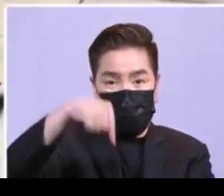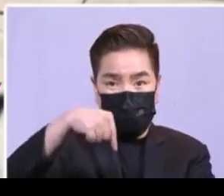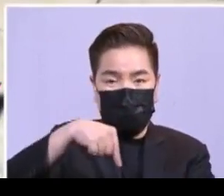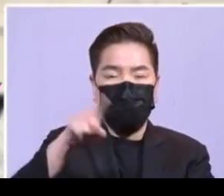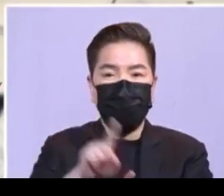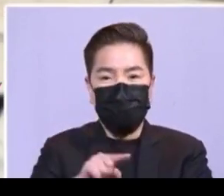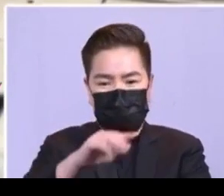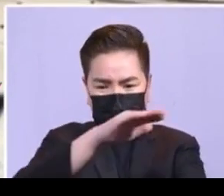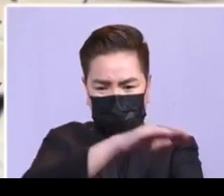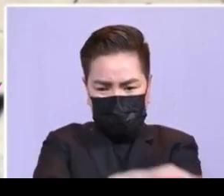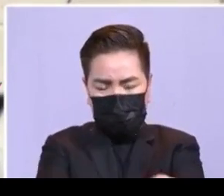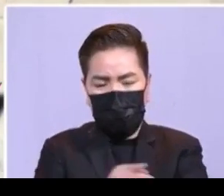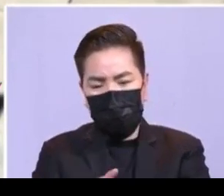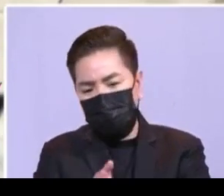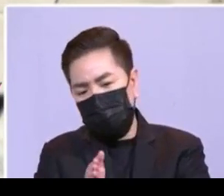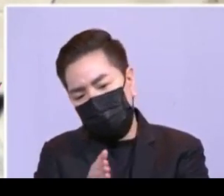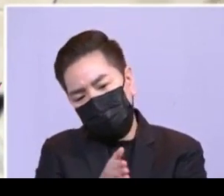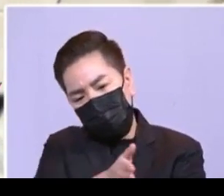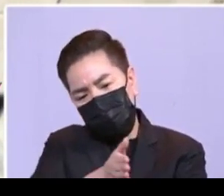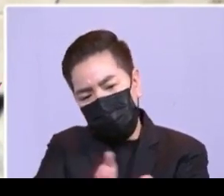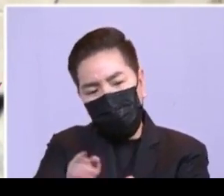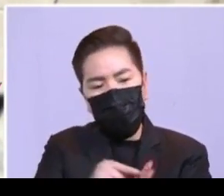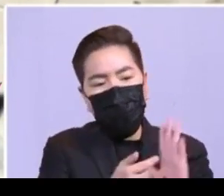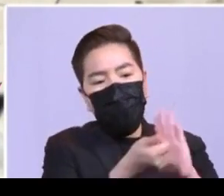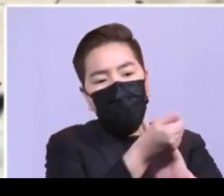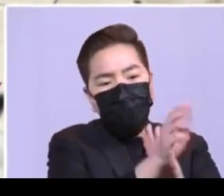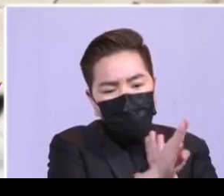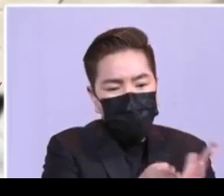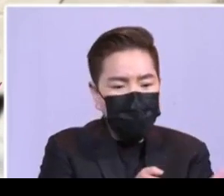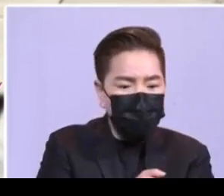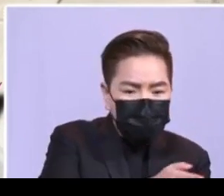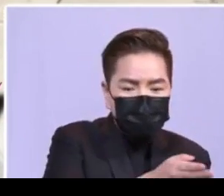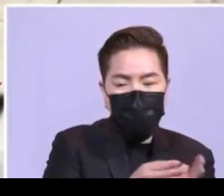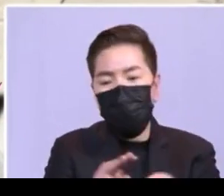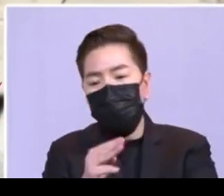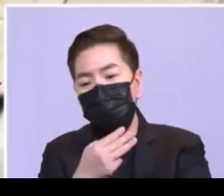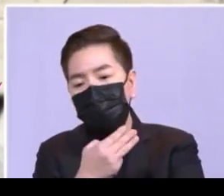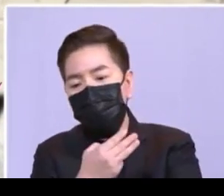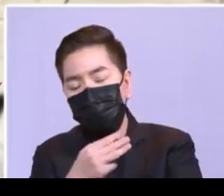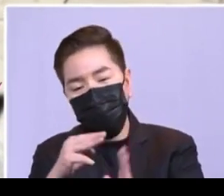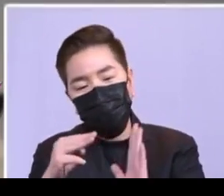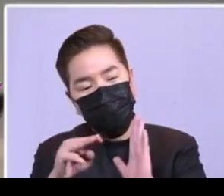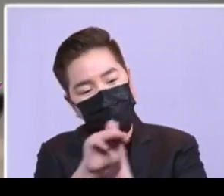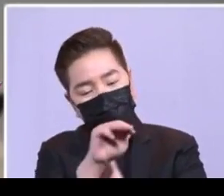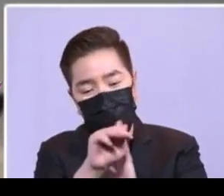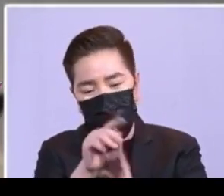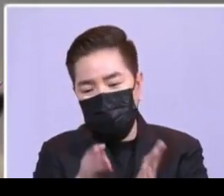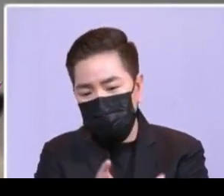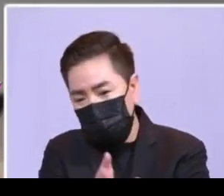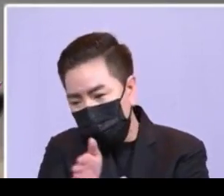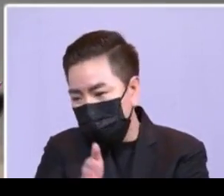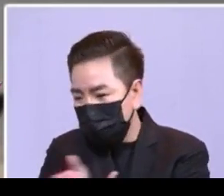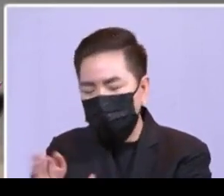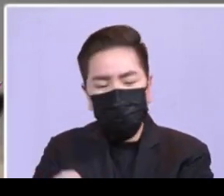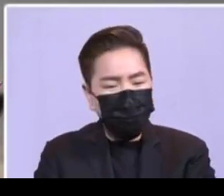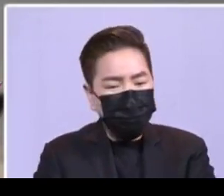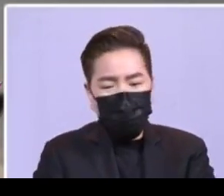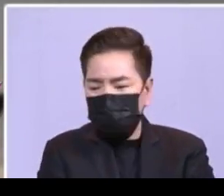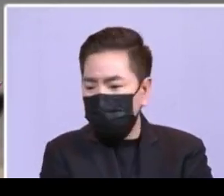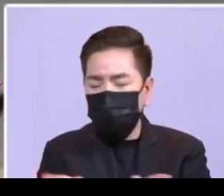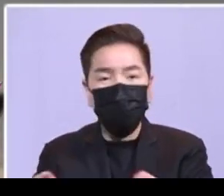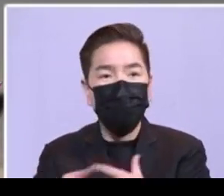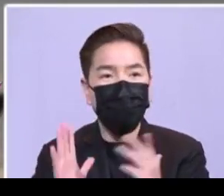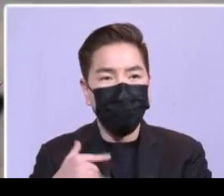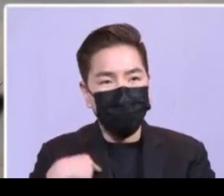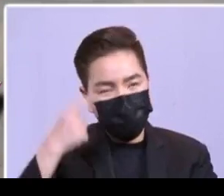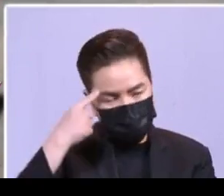จะเป็นจุดเชื่อมต่อไปยังหลากหลายจังหวัดเลยไม่ว่าจะเป็นอุบลราชธานีหรือว่ามุกดาหารเจ้าหน้าที่ที่นั่นเขาระด